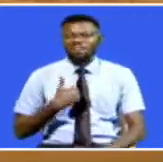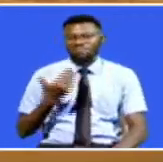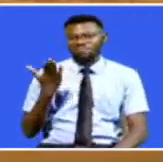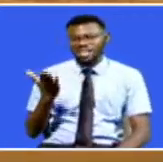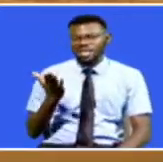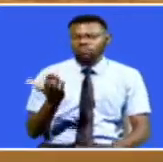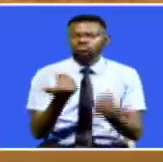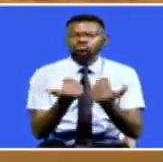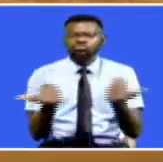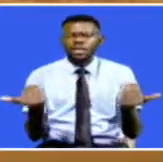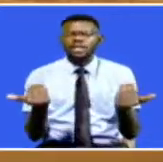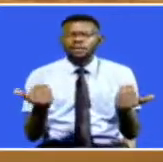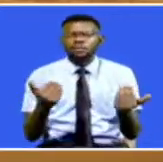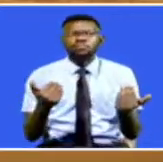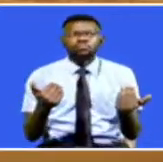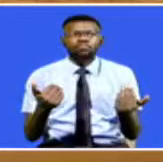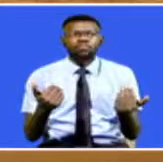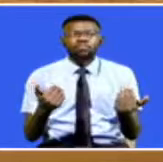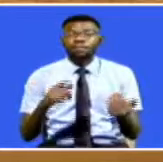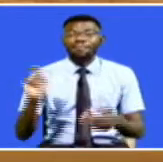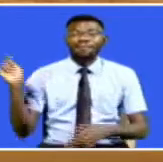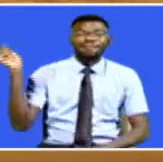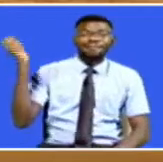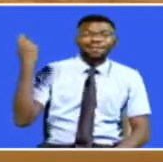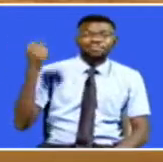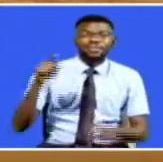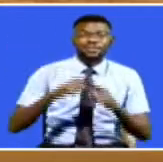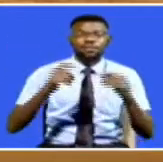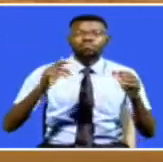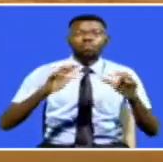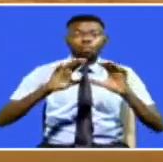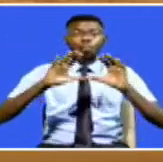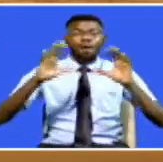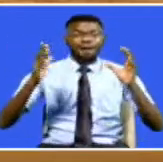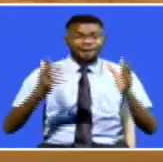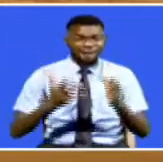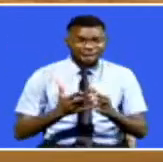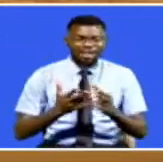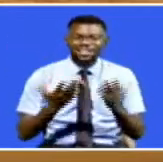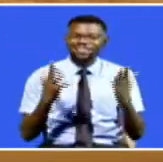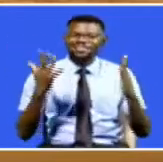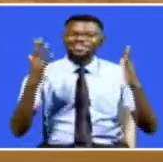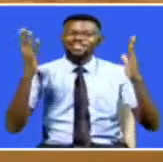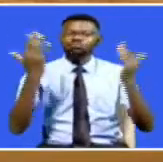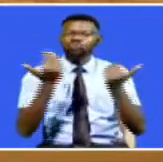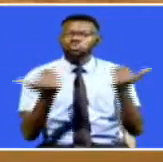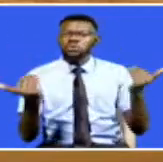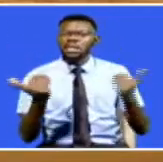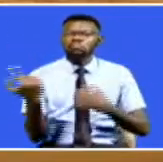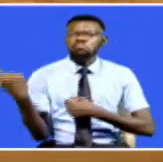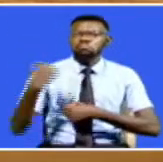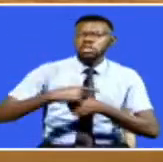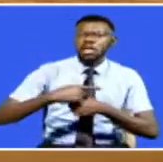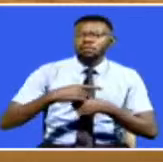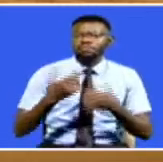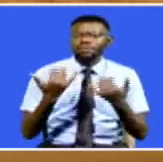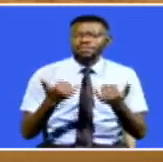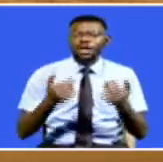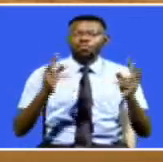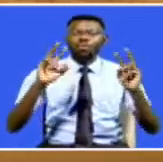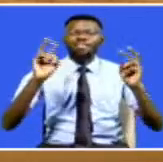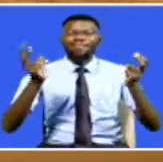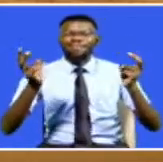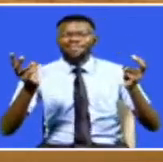watoto. Taifa la Kenya linapojiunga na ulimwengu kuadhimisha siku ya watoto duniani, kauli mbiu ya mwaka huu ikiwa ni kuangazia